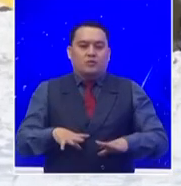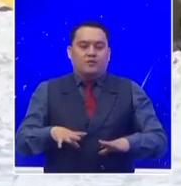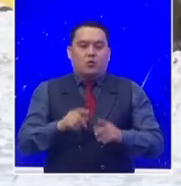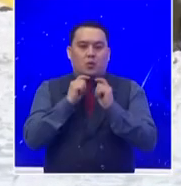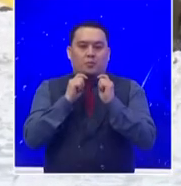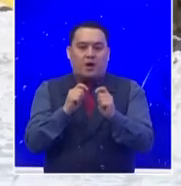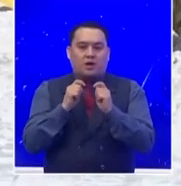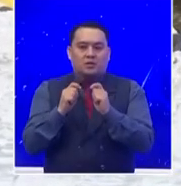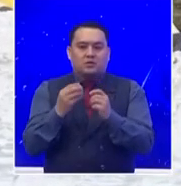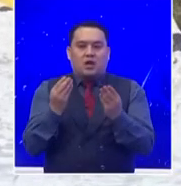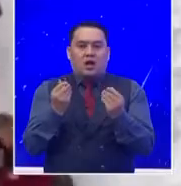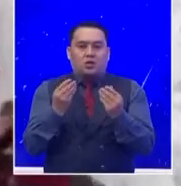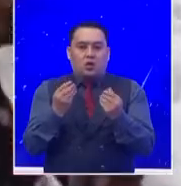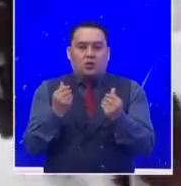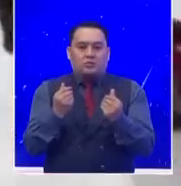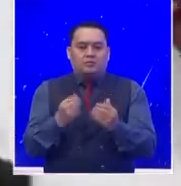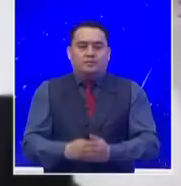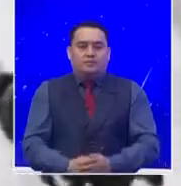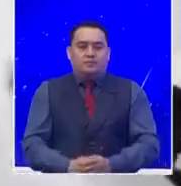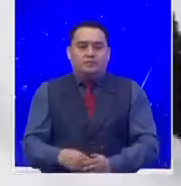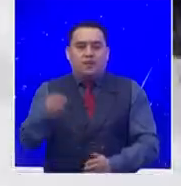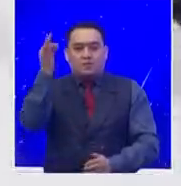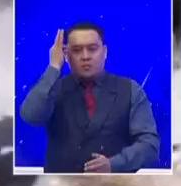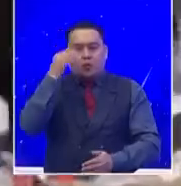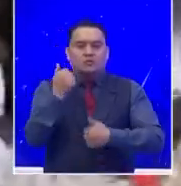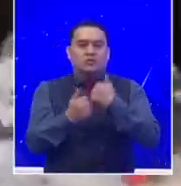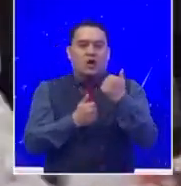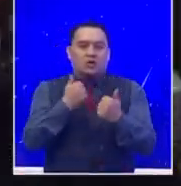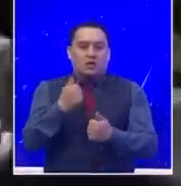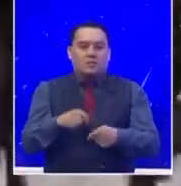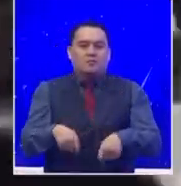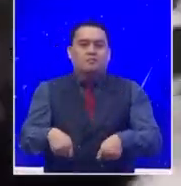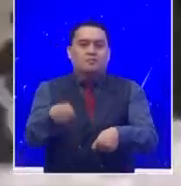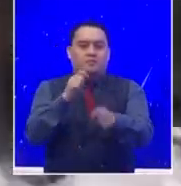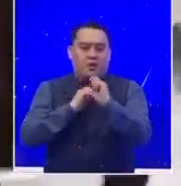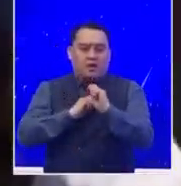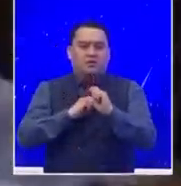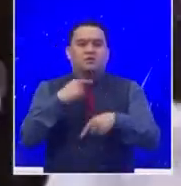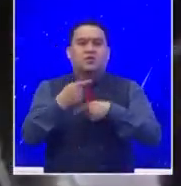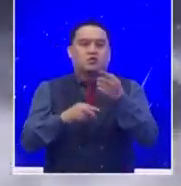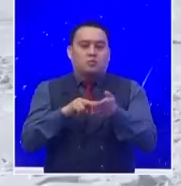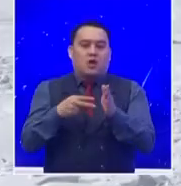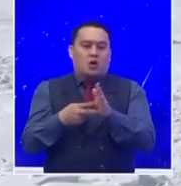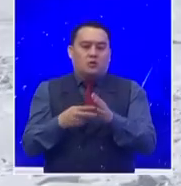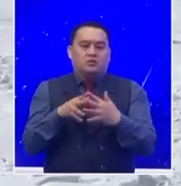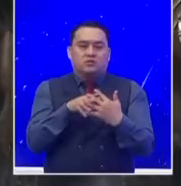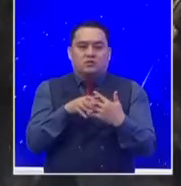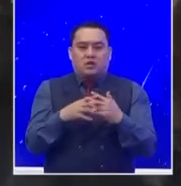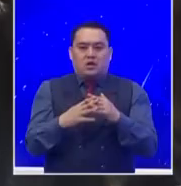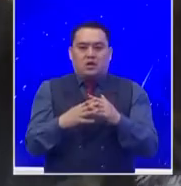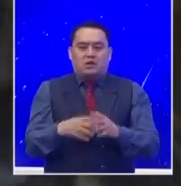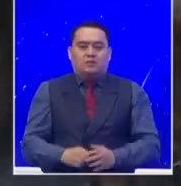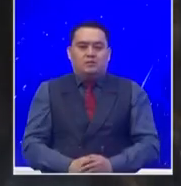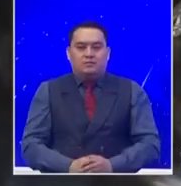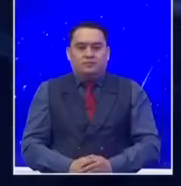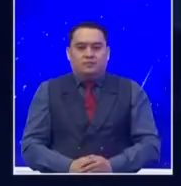участников наградили денежными призами по номинациям. Напомним, соревнования по кокпару переходящие. Следующие игры планируется провести в селе Каркара в середине